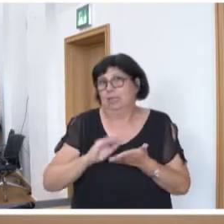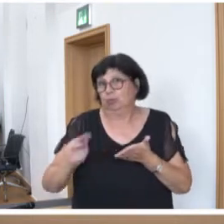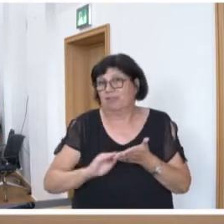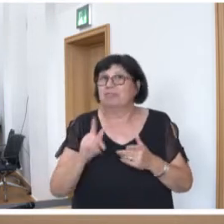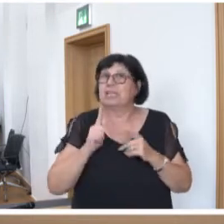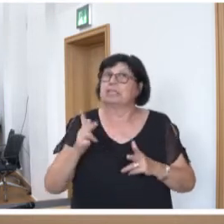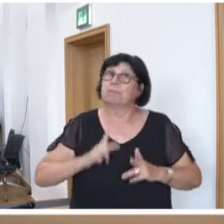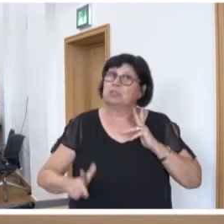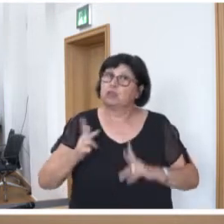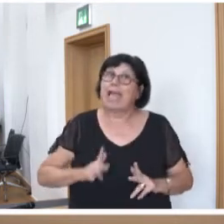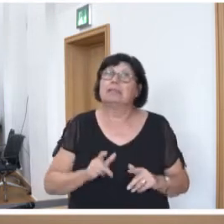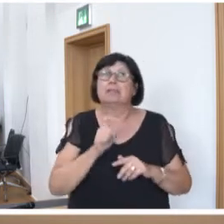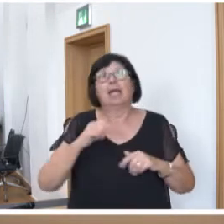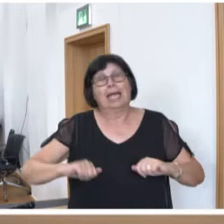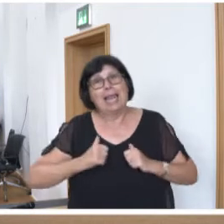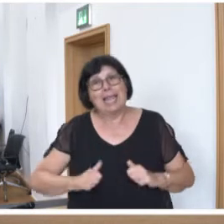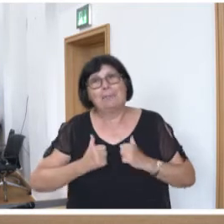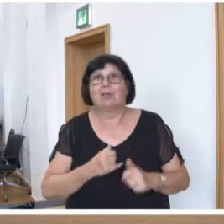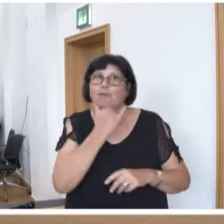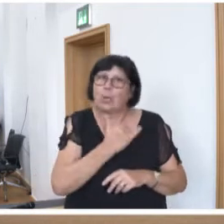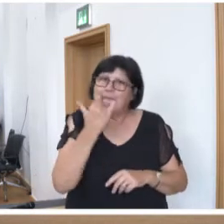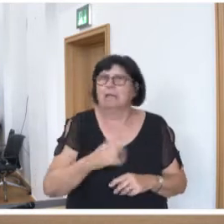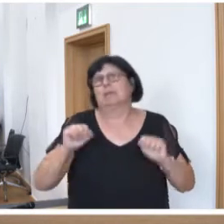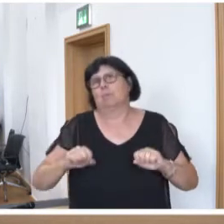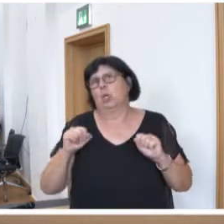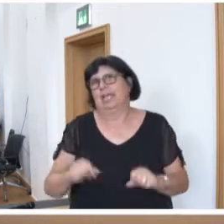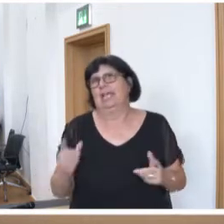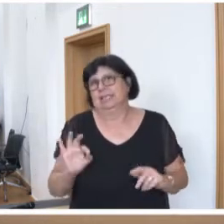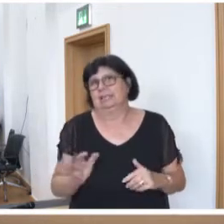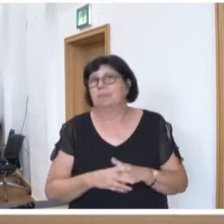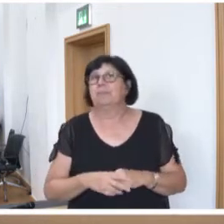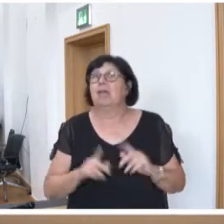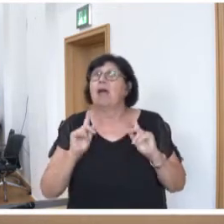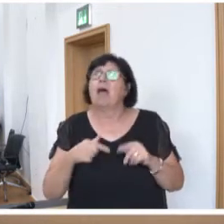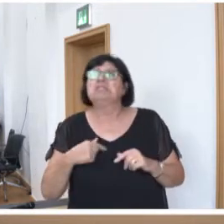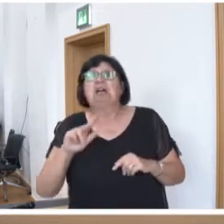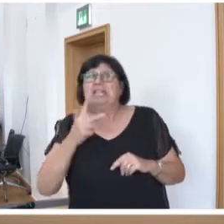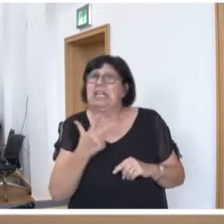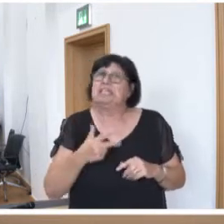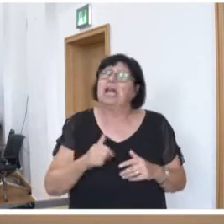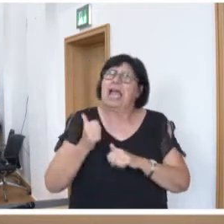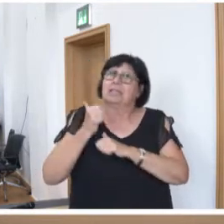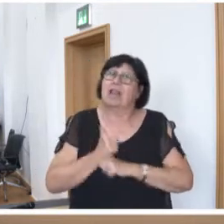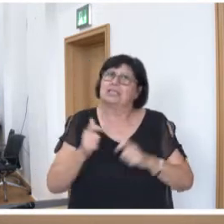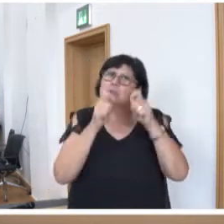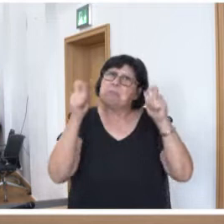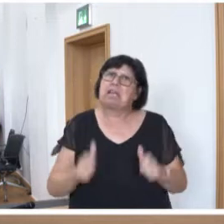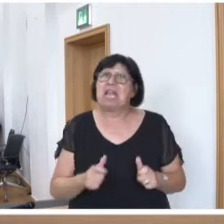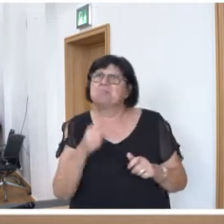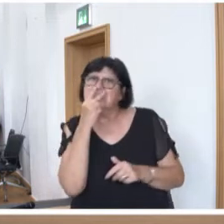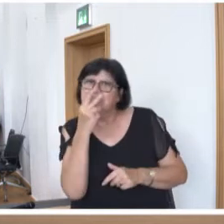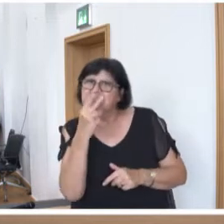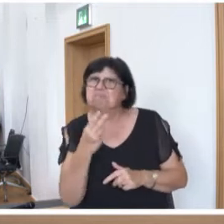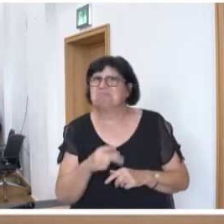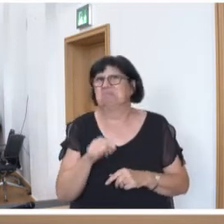bescheidene Leben für jedermann und jede Frau möglich sein muss. Als ich mir das dritte Entlastungspaket angeschaut habe, war mir auch genau